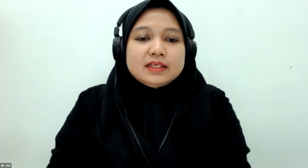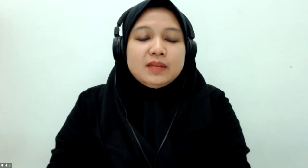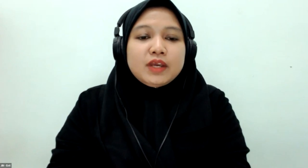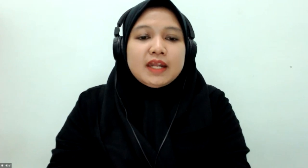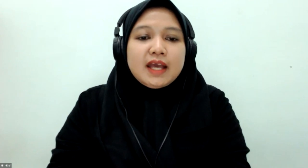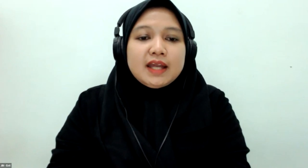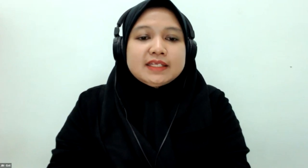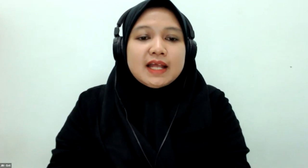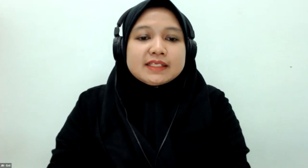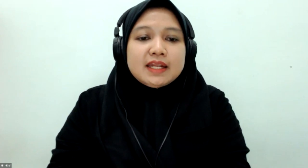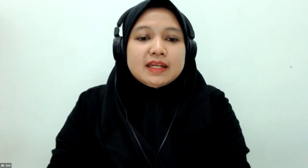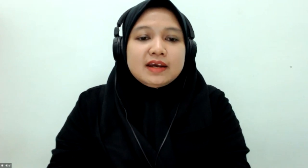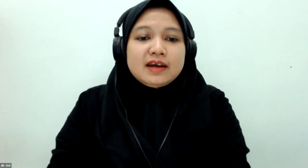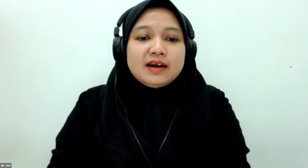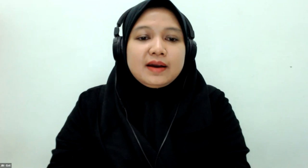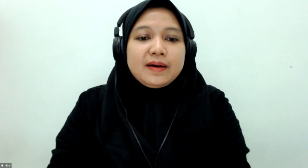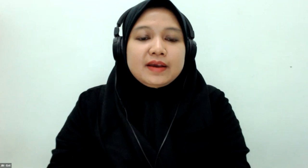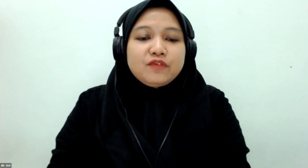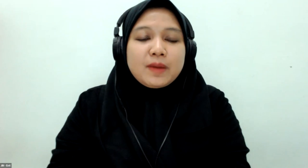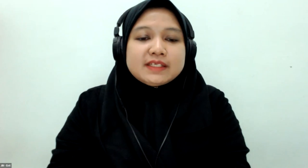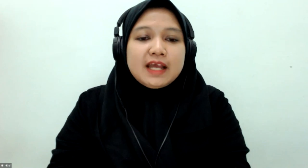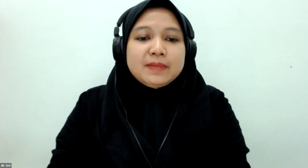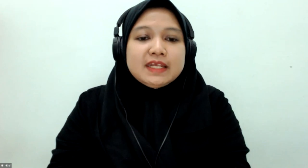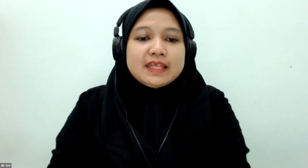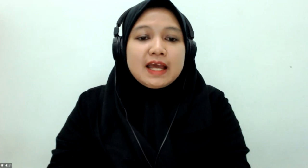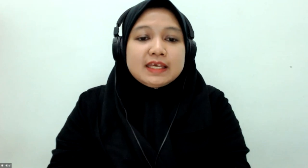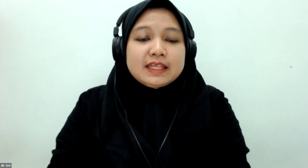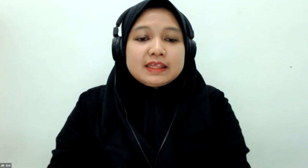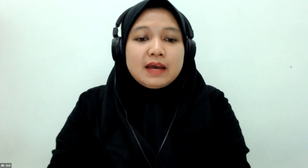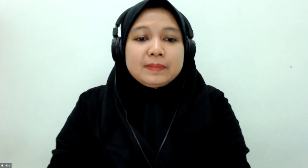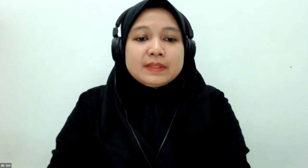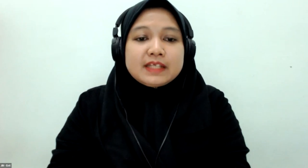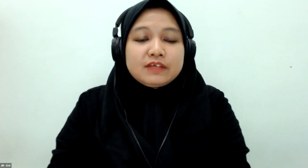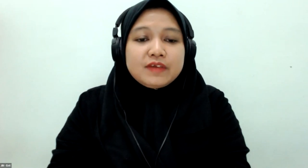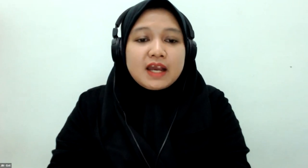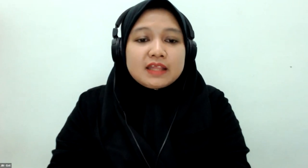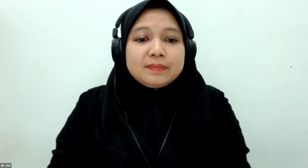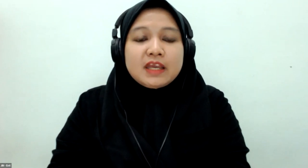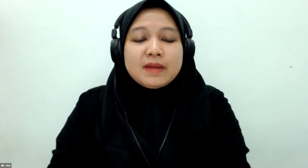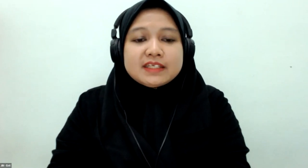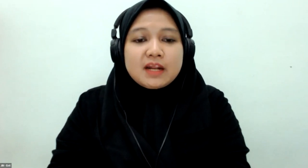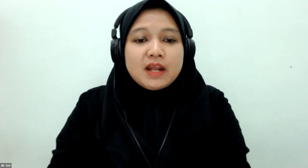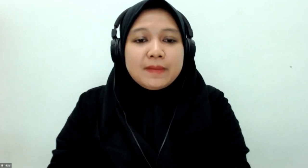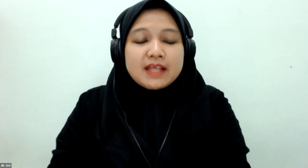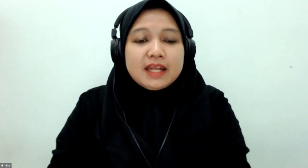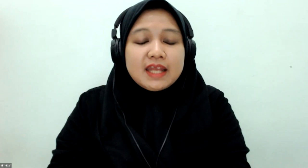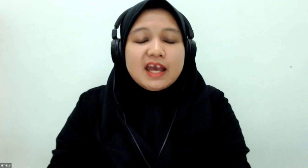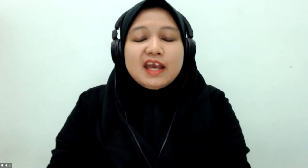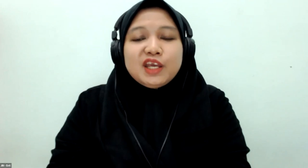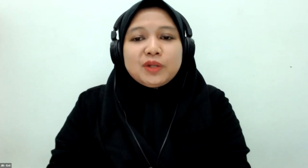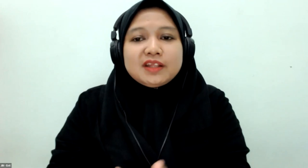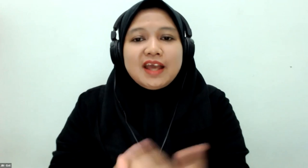jadi mungkin nanti akan dijelaskan informasi yang lebih detail lagi tentang sertifikat Bagaimana cara